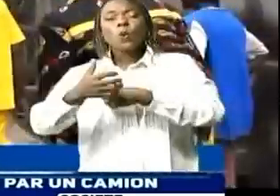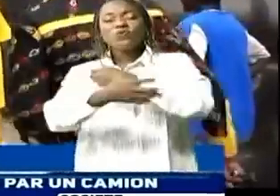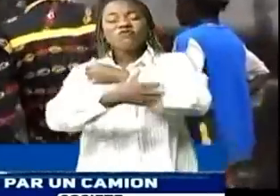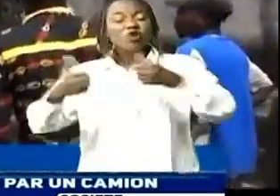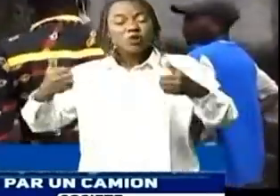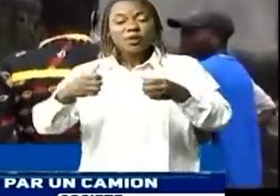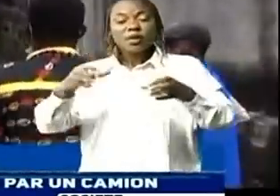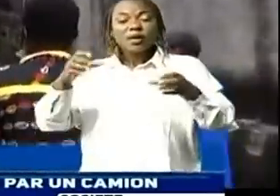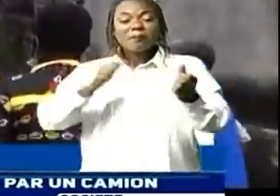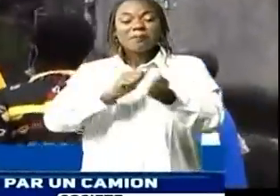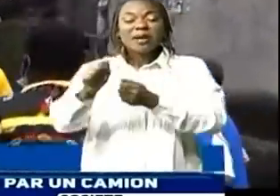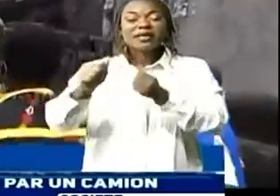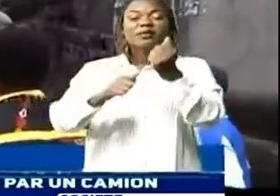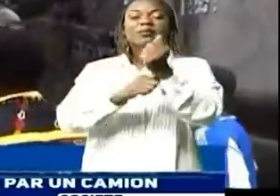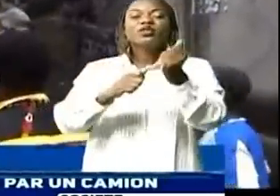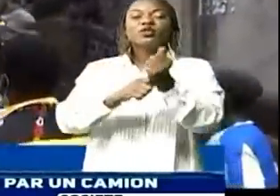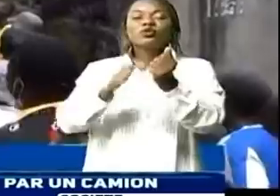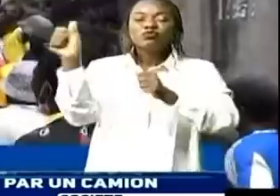par des inciviques.